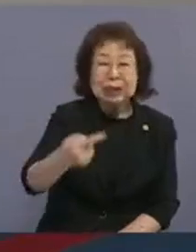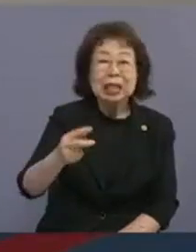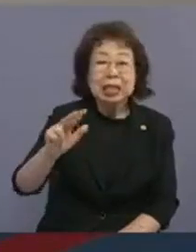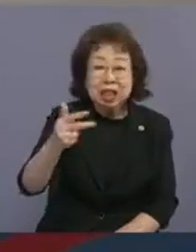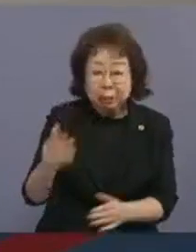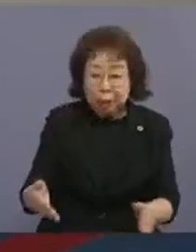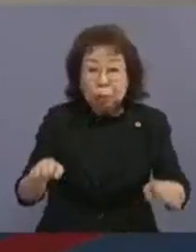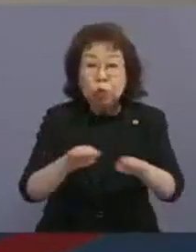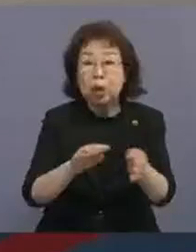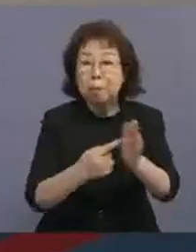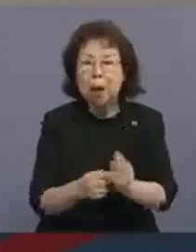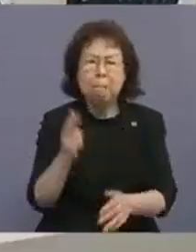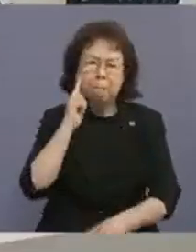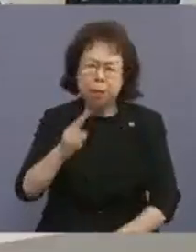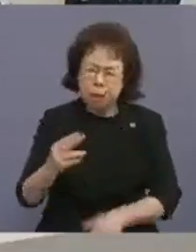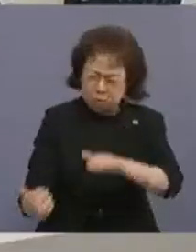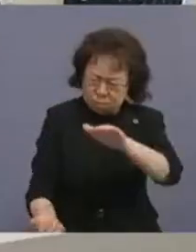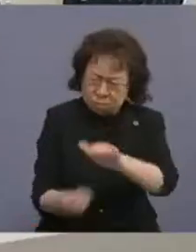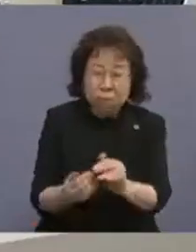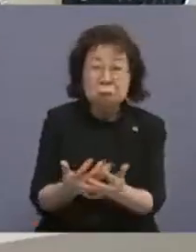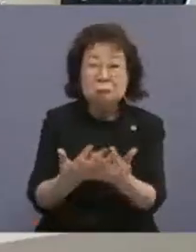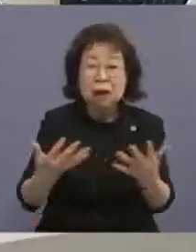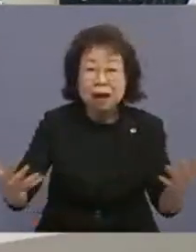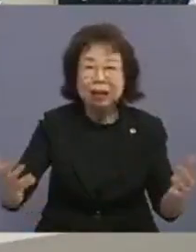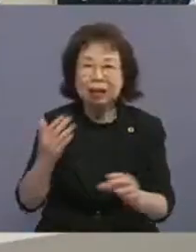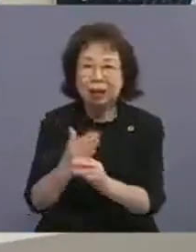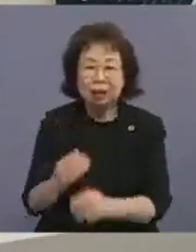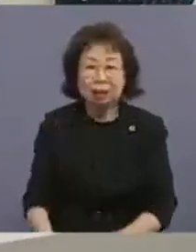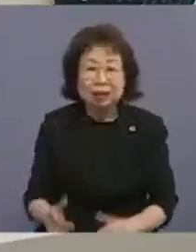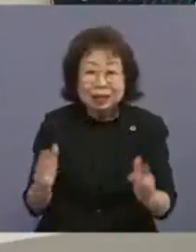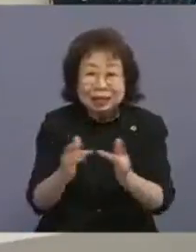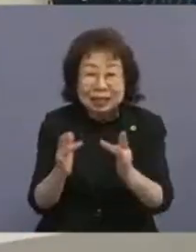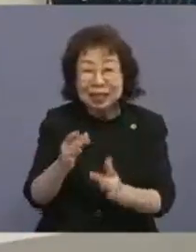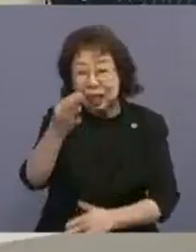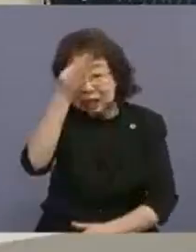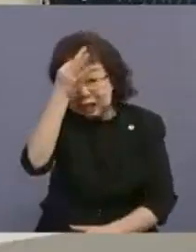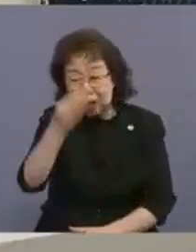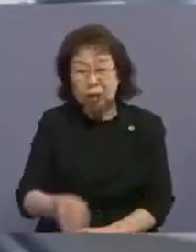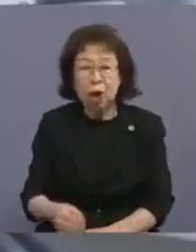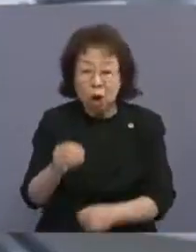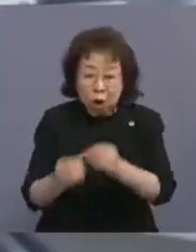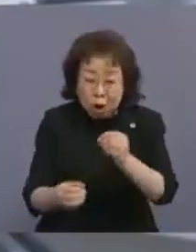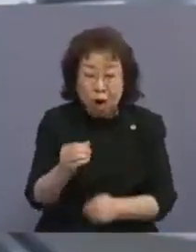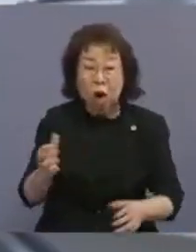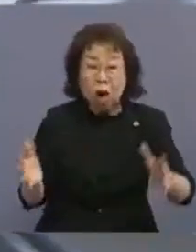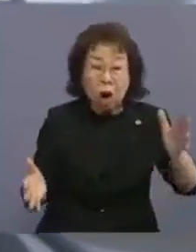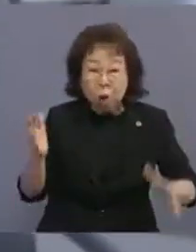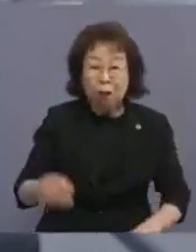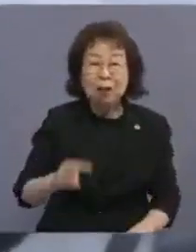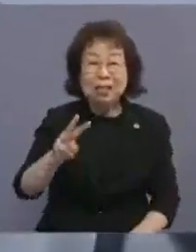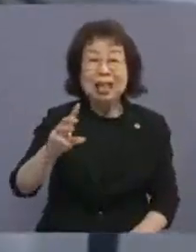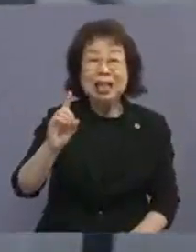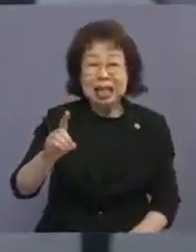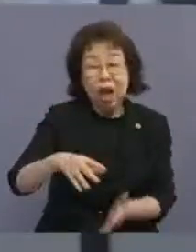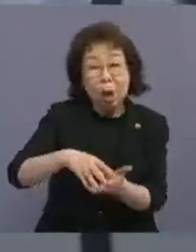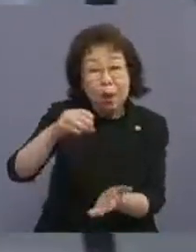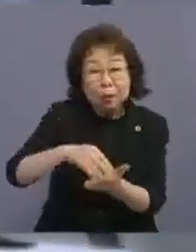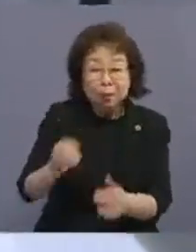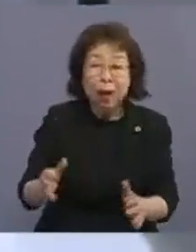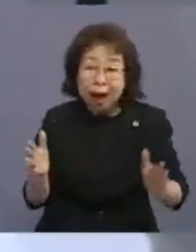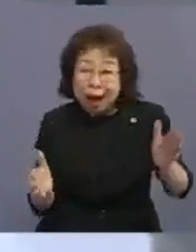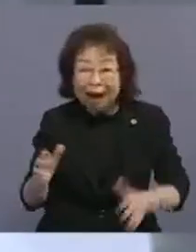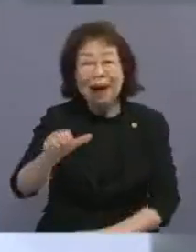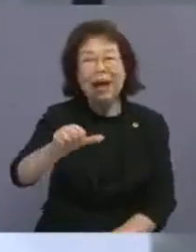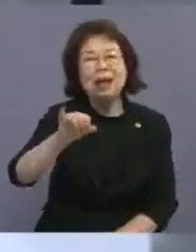마련해 역대 최대 규모로 열립니다. 스마트 제조 기술과 첨단 로봇, 3D 프린팅, 인공지능,